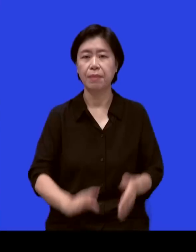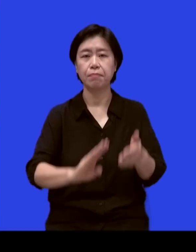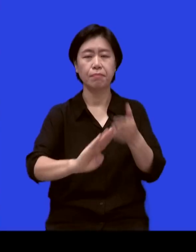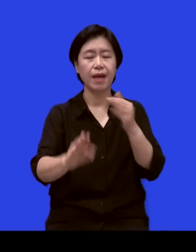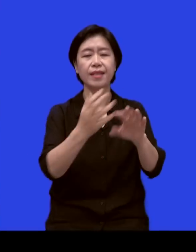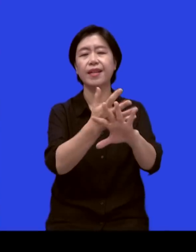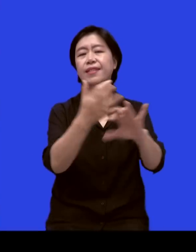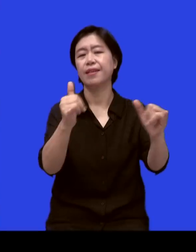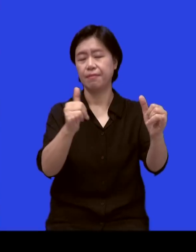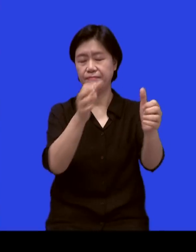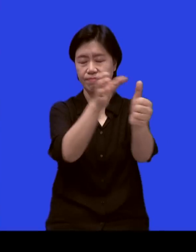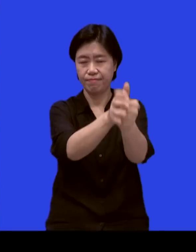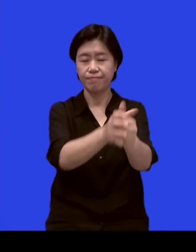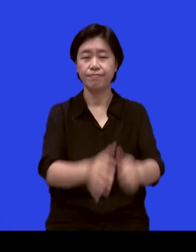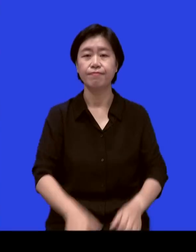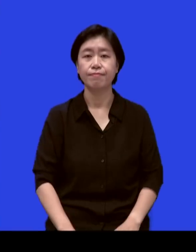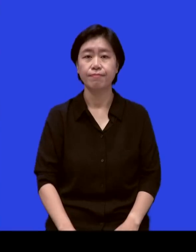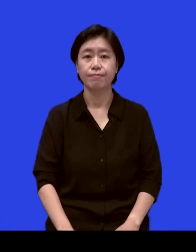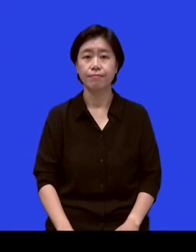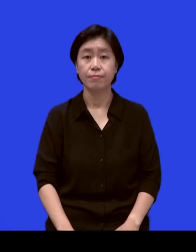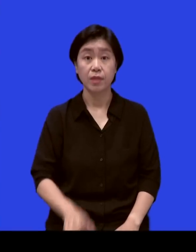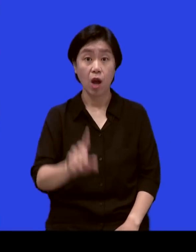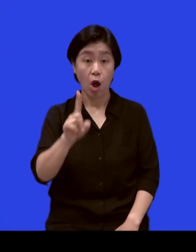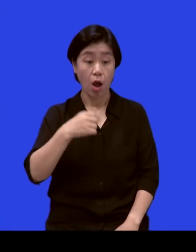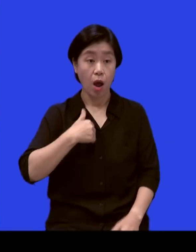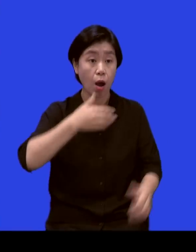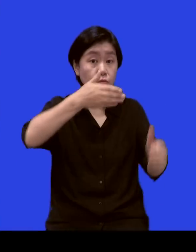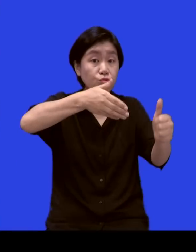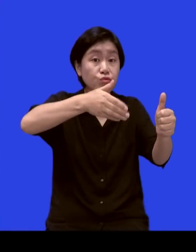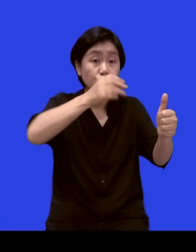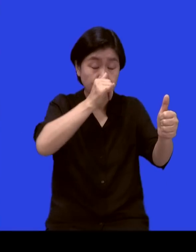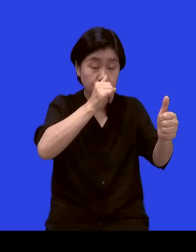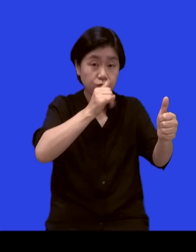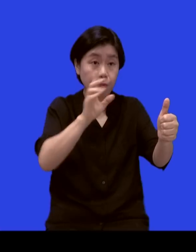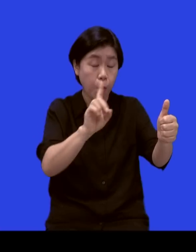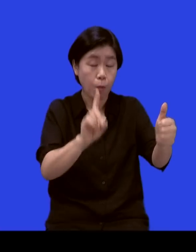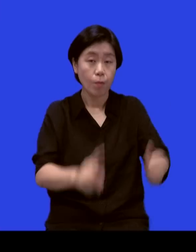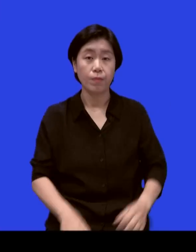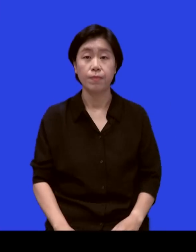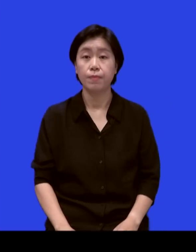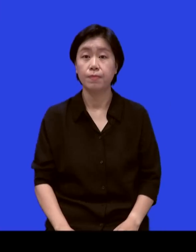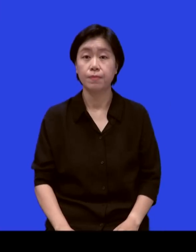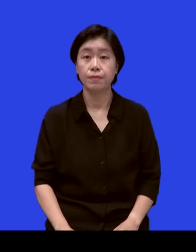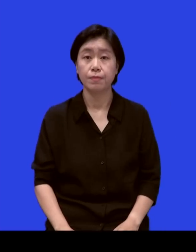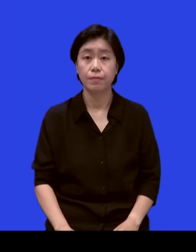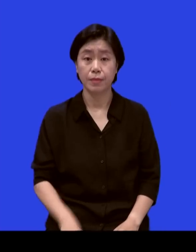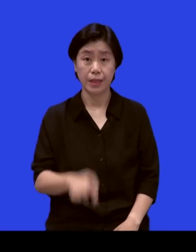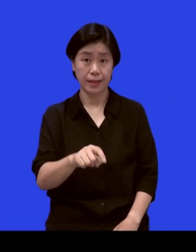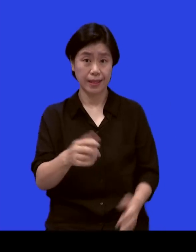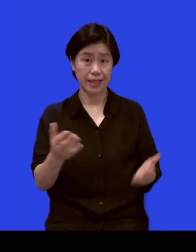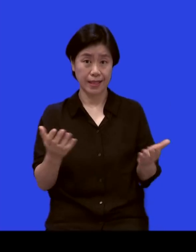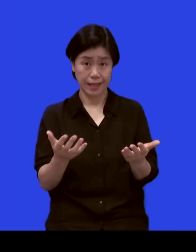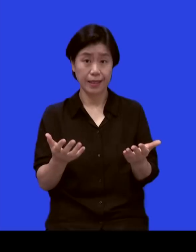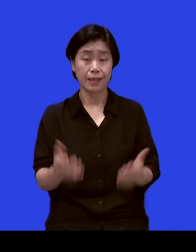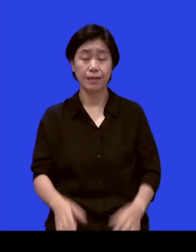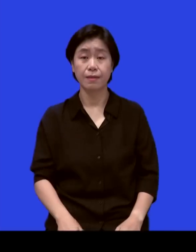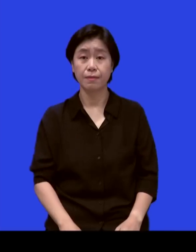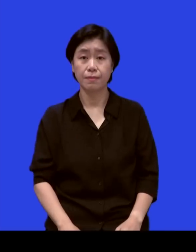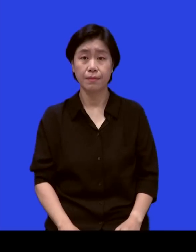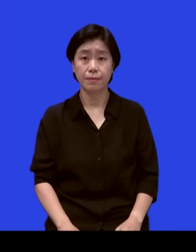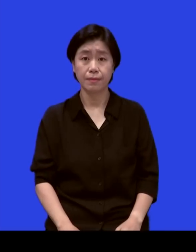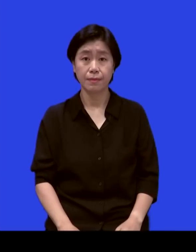거죠. 그리고 나서 제가 부탁을 했어요. 그 PD한 담당 프로듀서한테. 네. 이거는